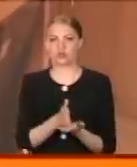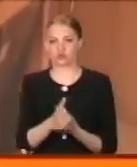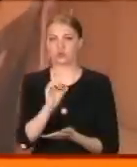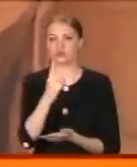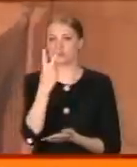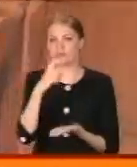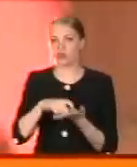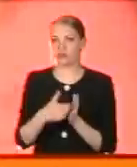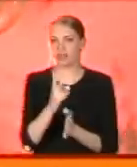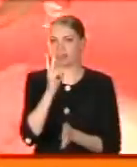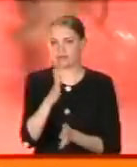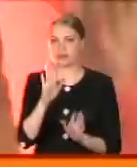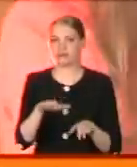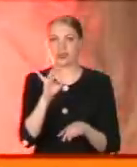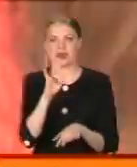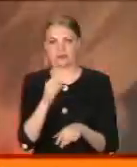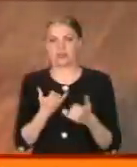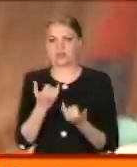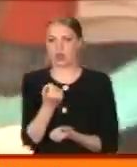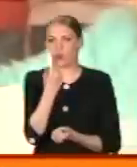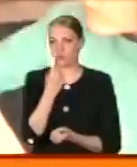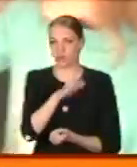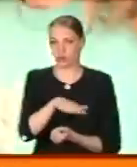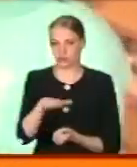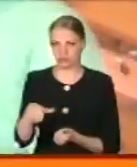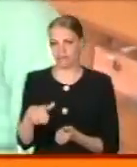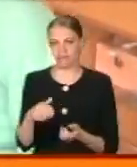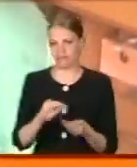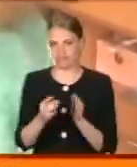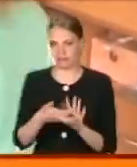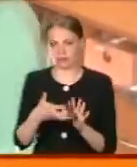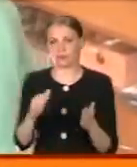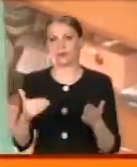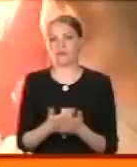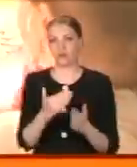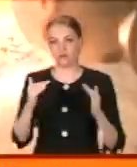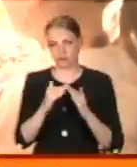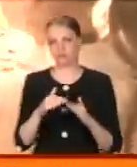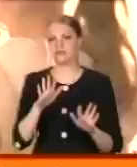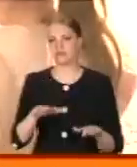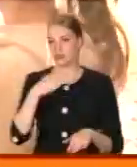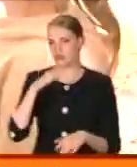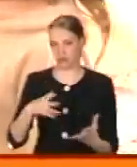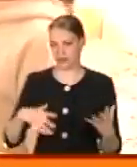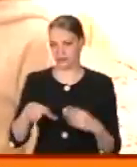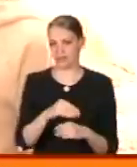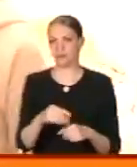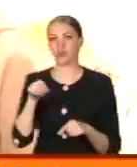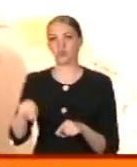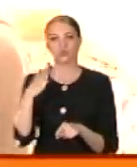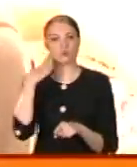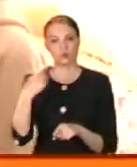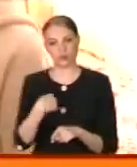бо 2-кімнатної квартири у Рівному для 11 дітлахів забракло. У новій оселі місця вистачає усім. Тут сплю